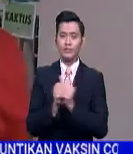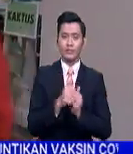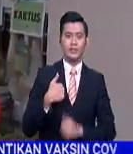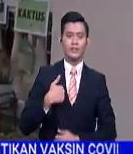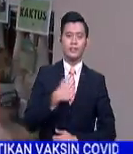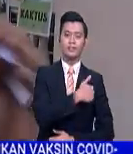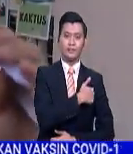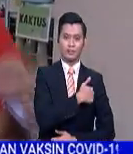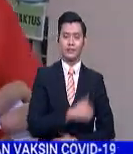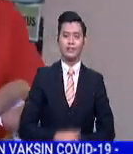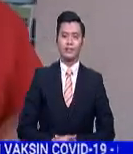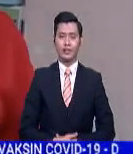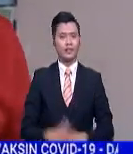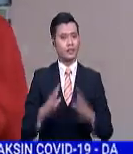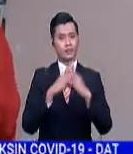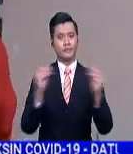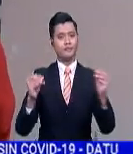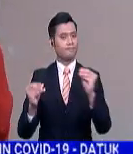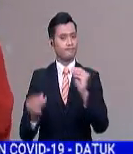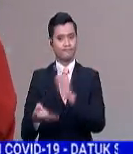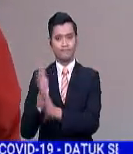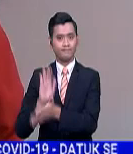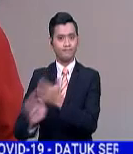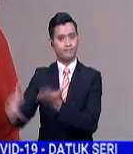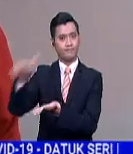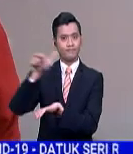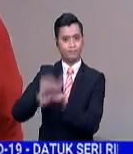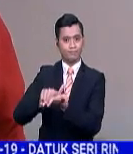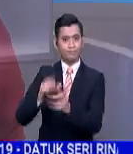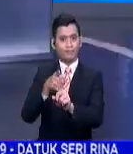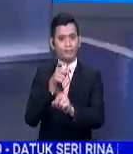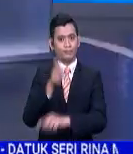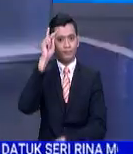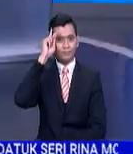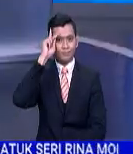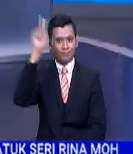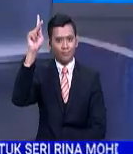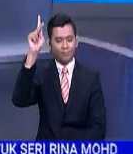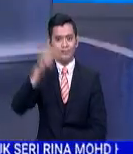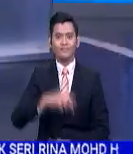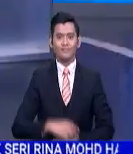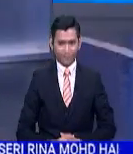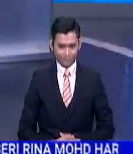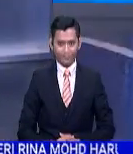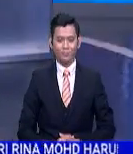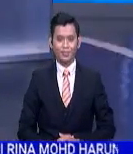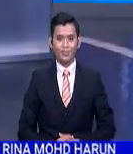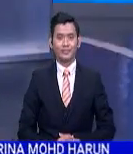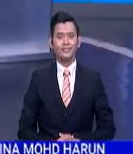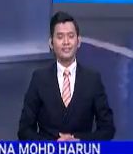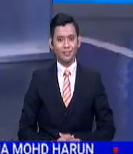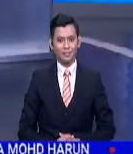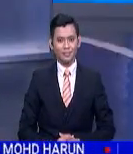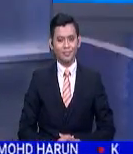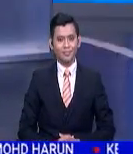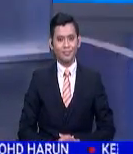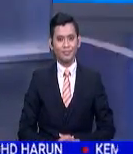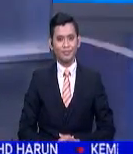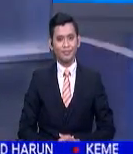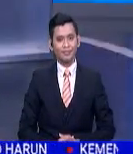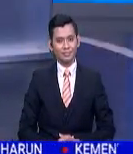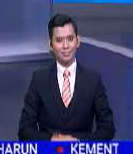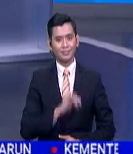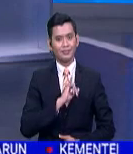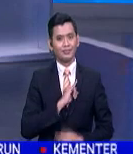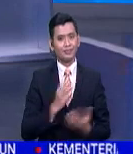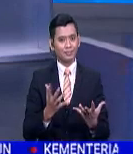ini. Dan itu saja laporan saya dari Kelantan, dari negeri Cik Siti Wang Kembang ini. Dan saya